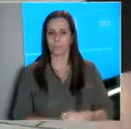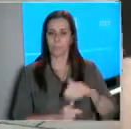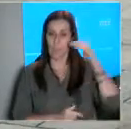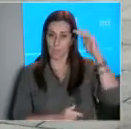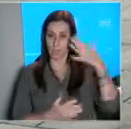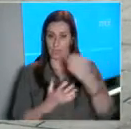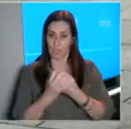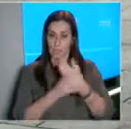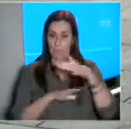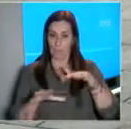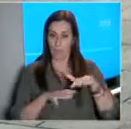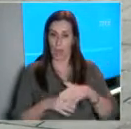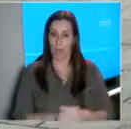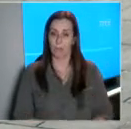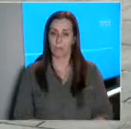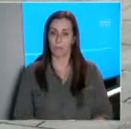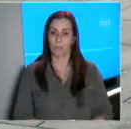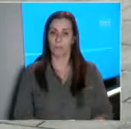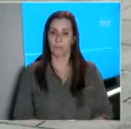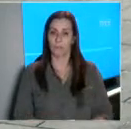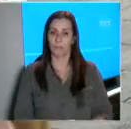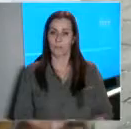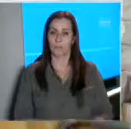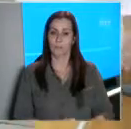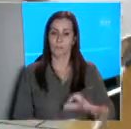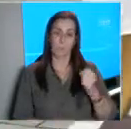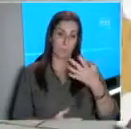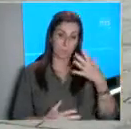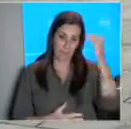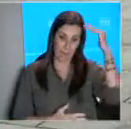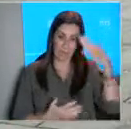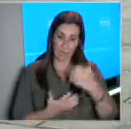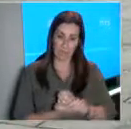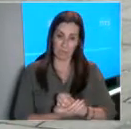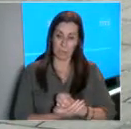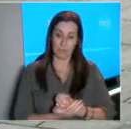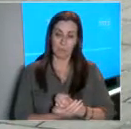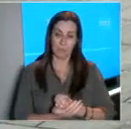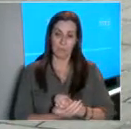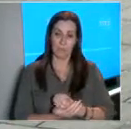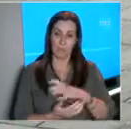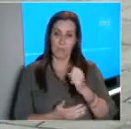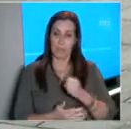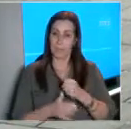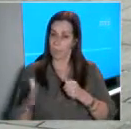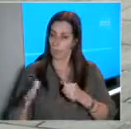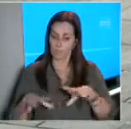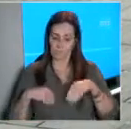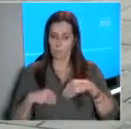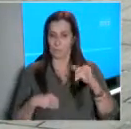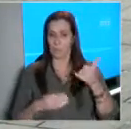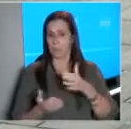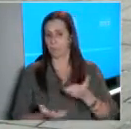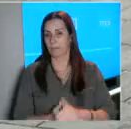גנץ לדעתך יצליח להרכיב ממשלה? אם הוא יצליח, אם הימין יזרום איתו ביחד, כן.